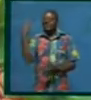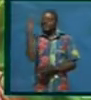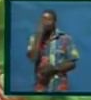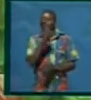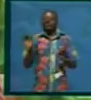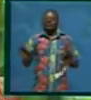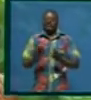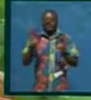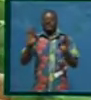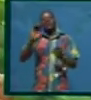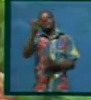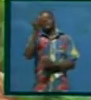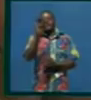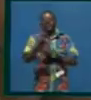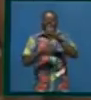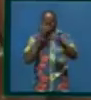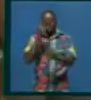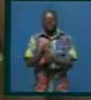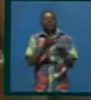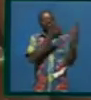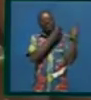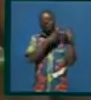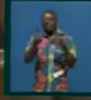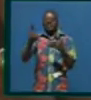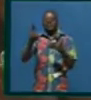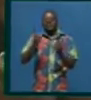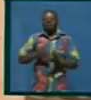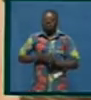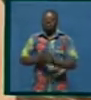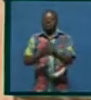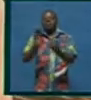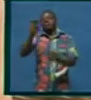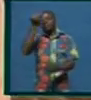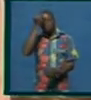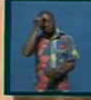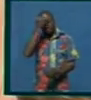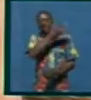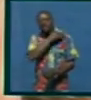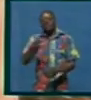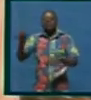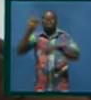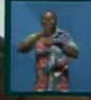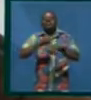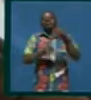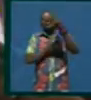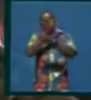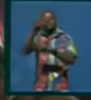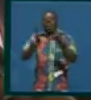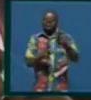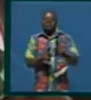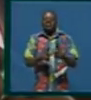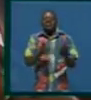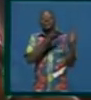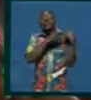année ses 16 ans et depuis aucun accompagnement des ministères et institutions publiques. Depuis 16 ans nous